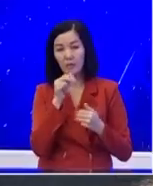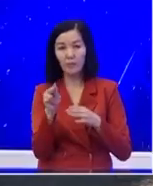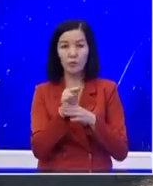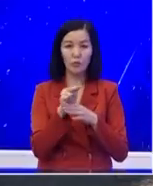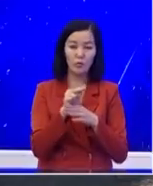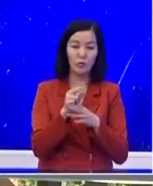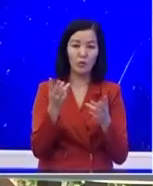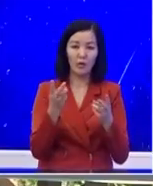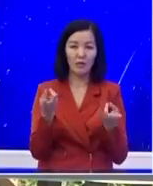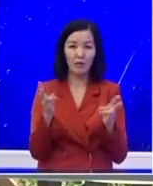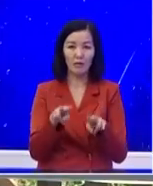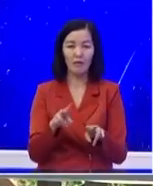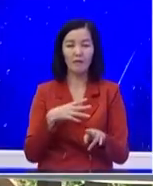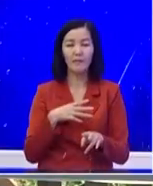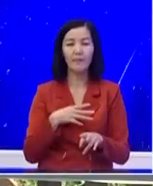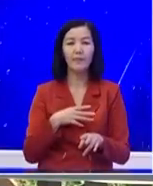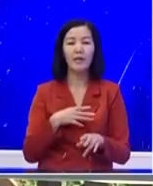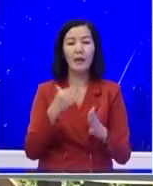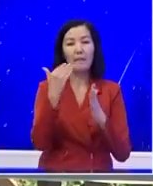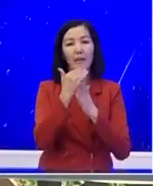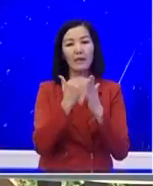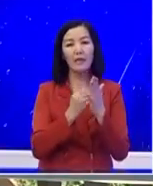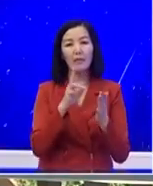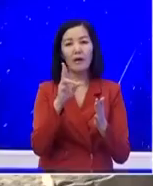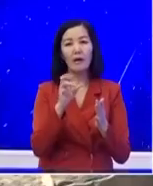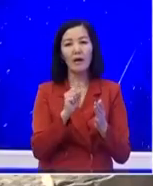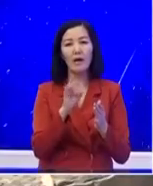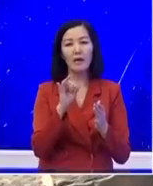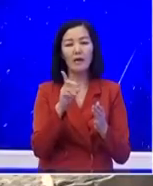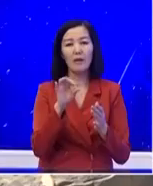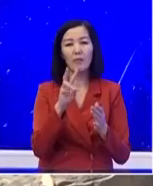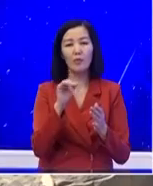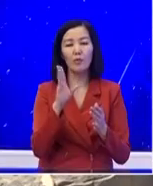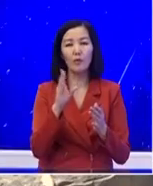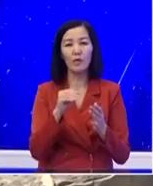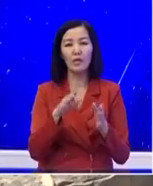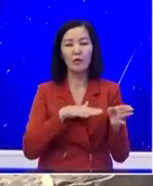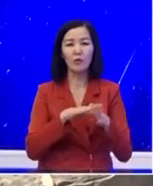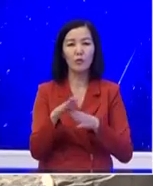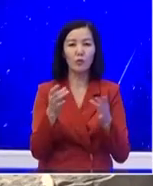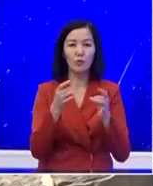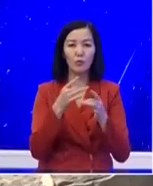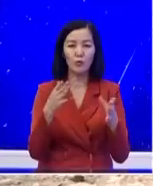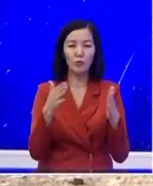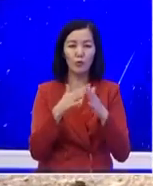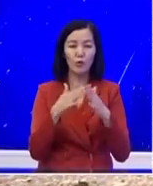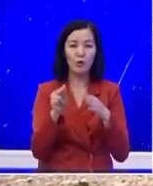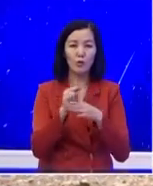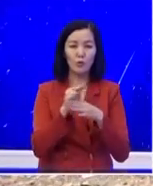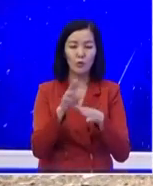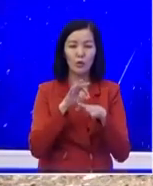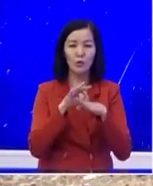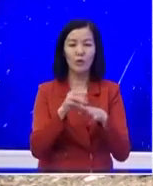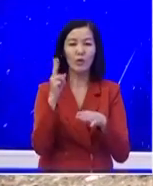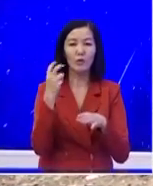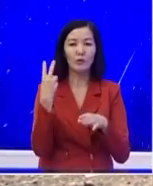да қарастырылған. Атаулы бағдарлама аясында Қарабөгет ауылдық округіндегі мәдениет үйде күрделі жөндеуден өтеді. Жаңа ғимарат